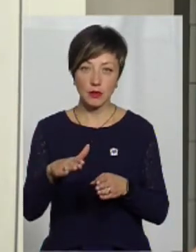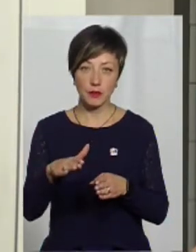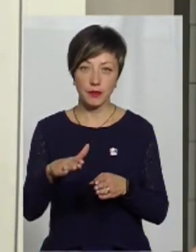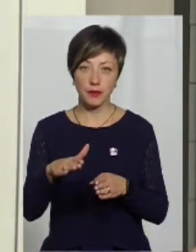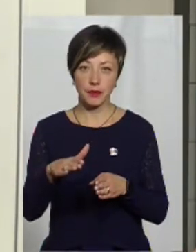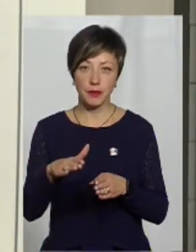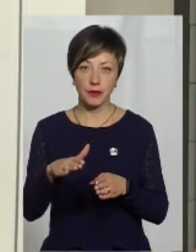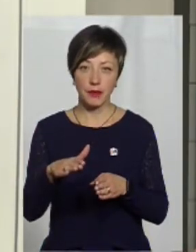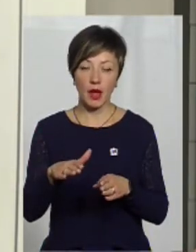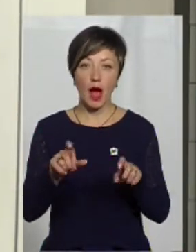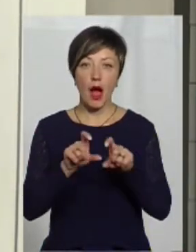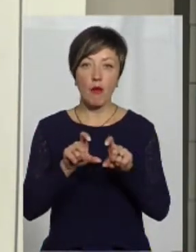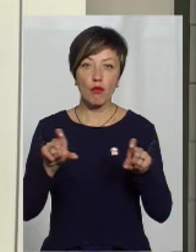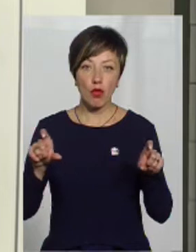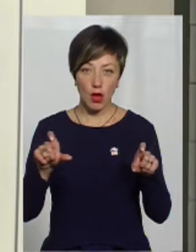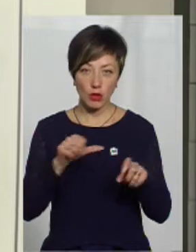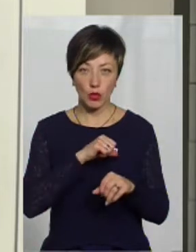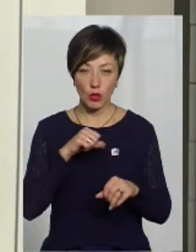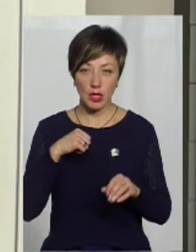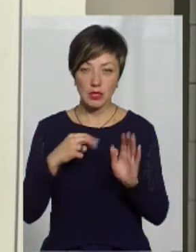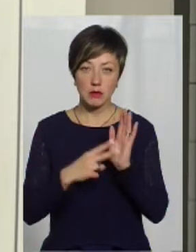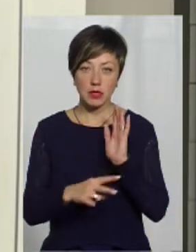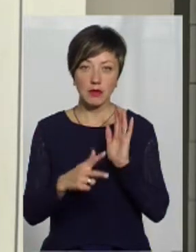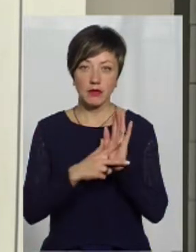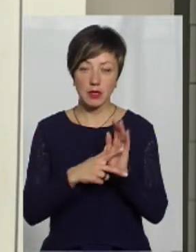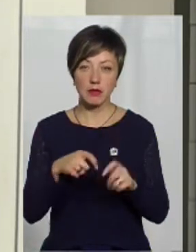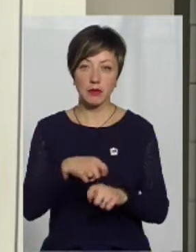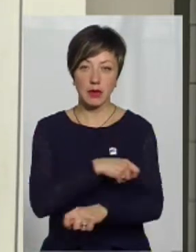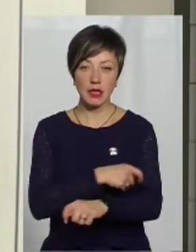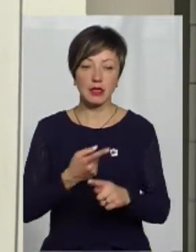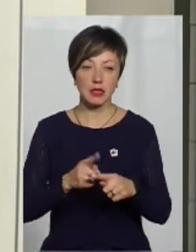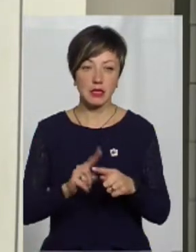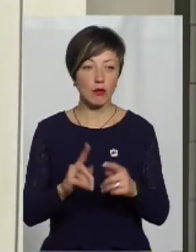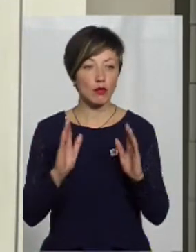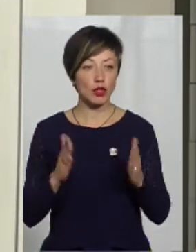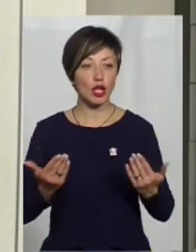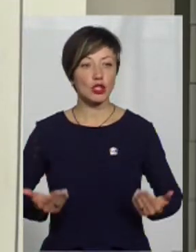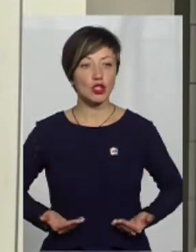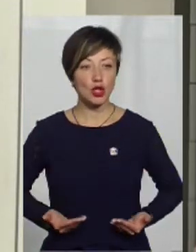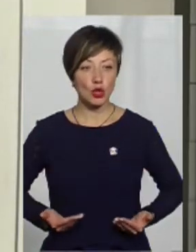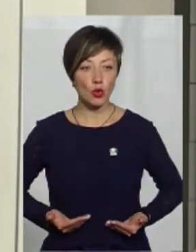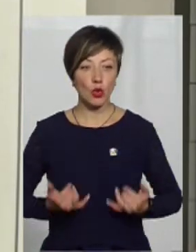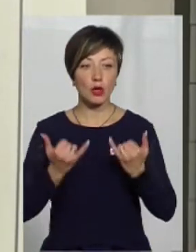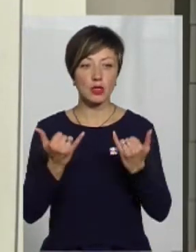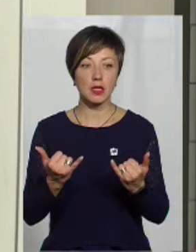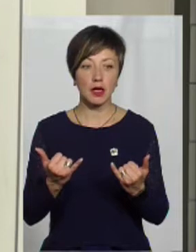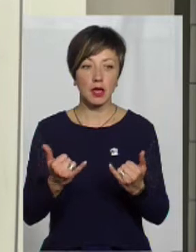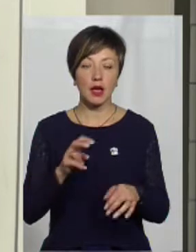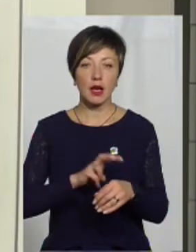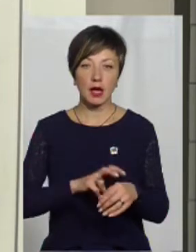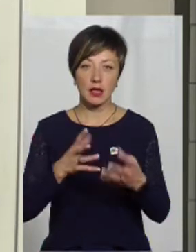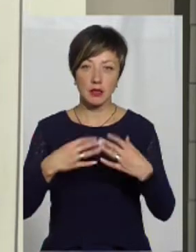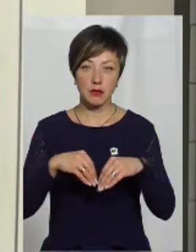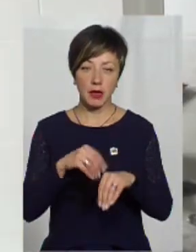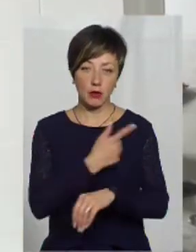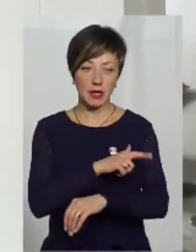буде становити амбулаторія. І 78 квадратів – це буде житло для лікаря